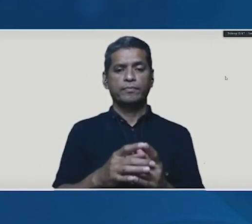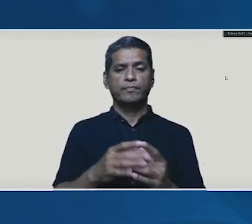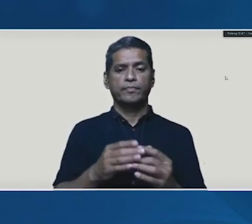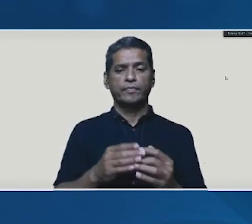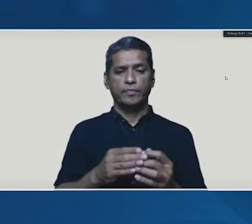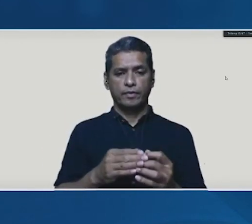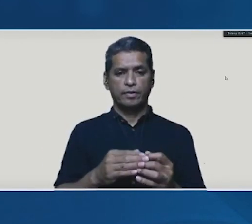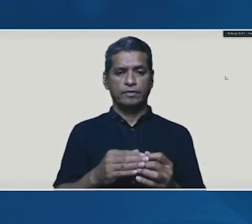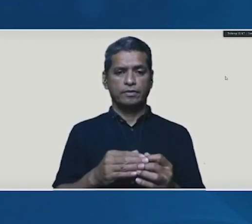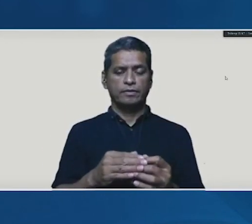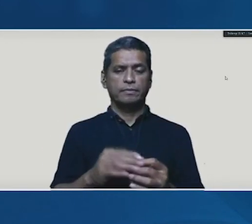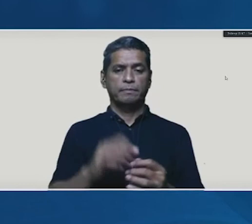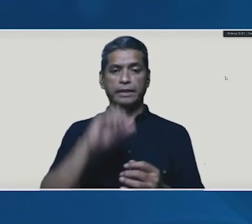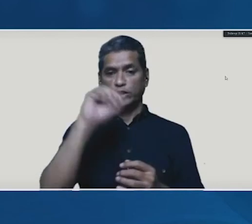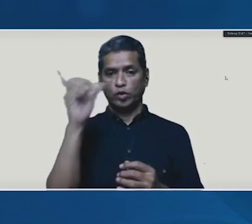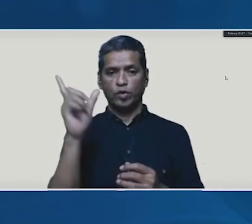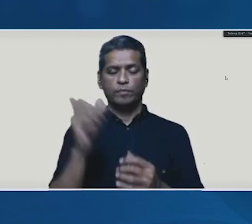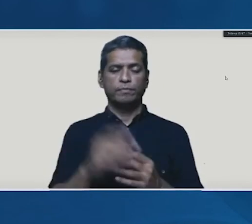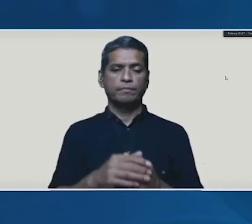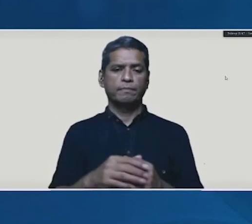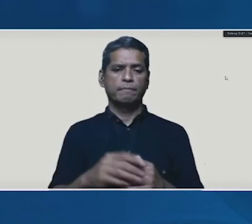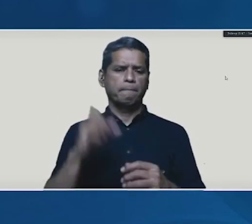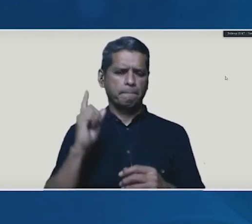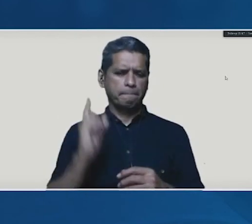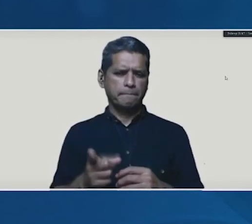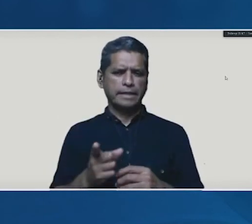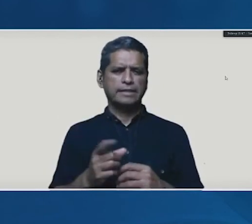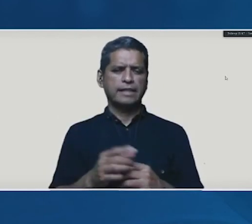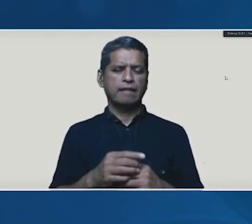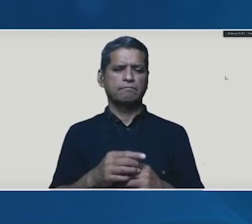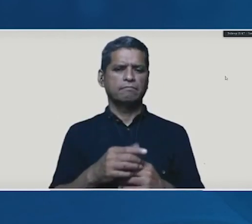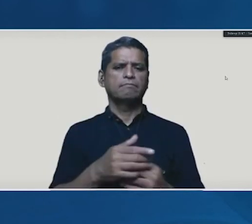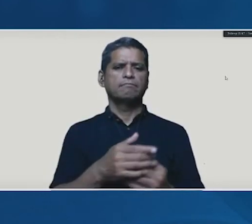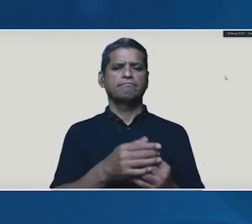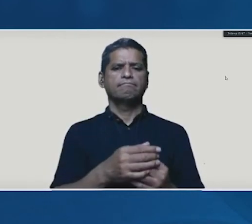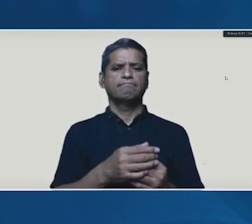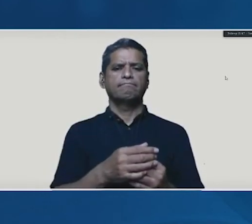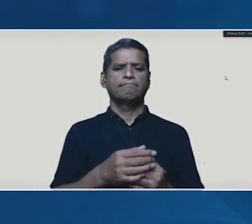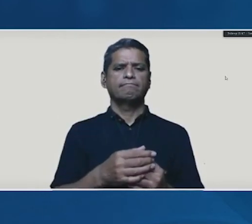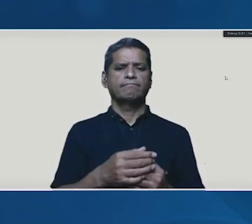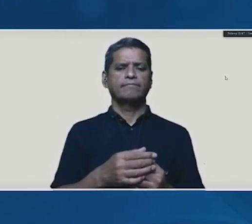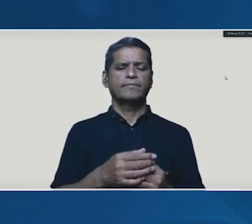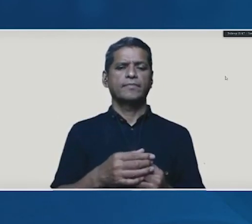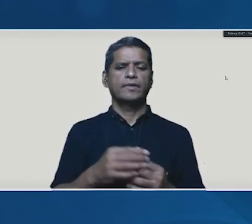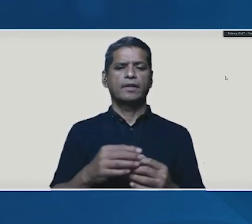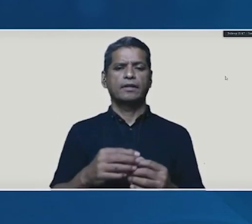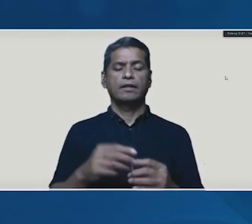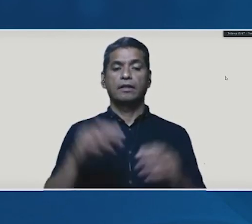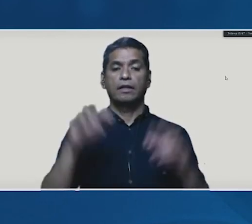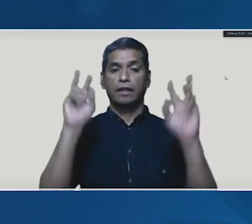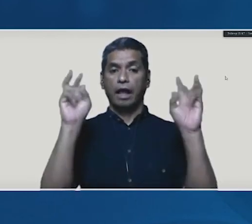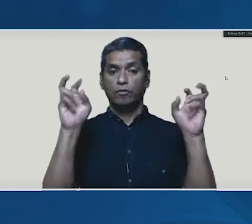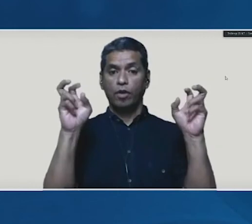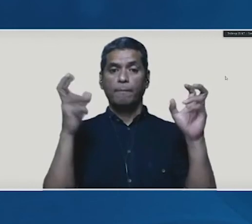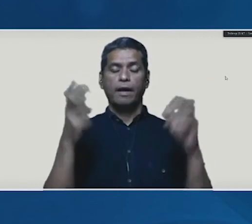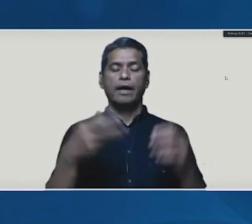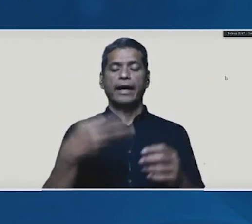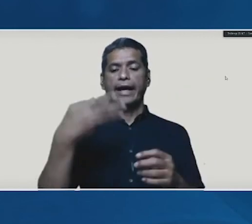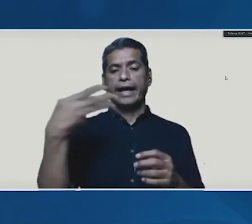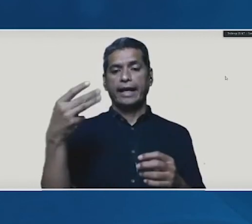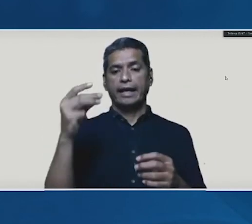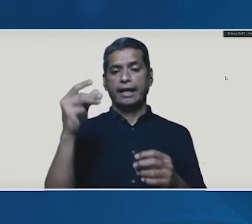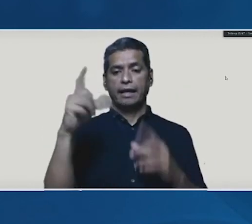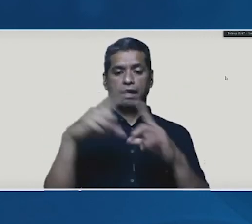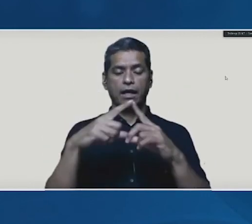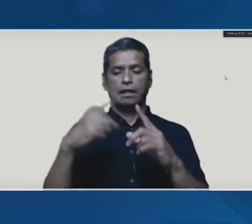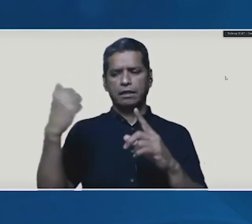juga YouTube topik pembahasan Besok adalah cara kedatangan Kristus kedua kali ini pun satu topik